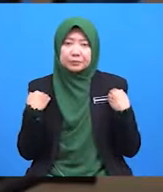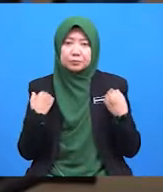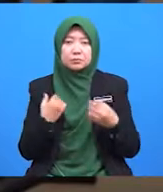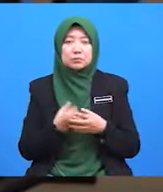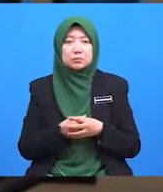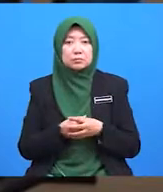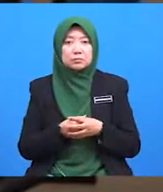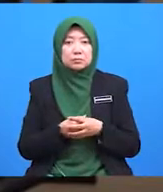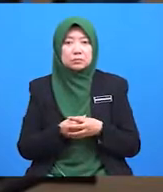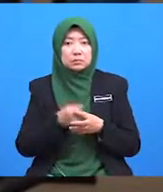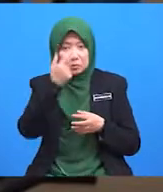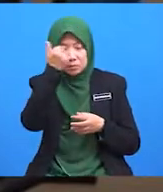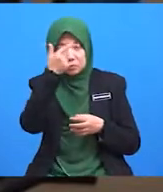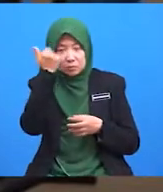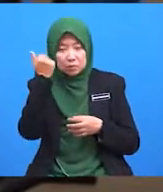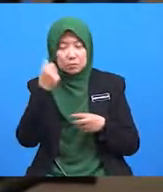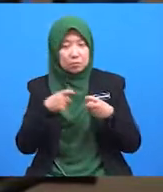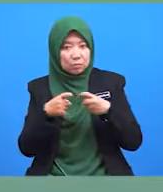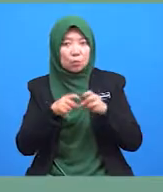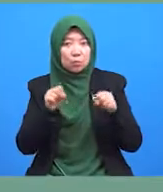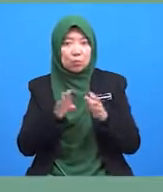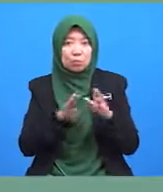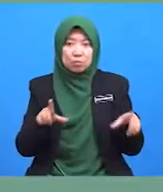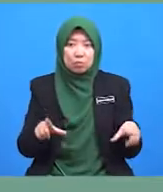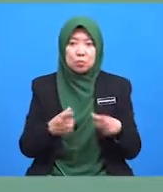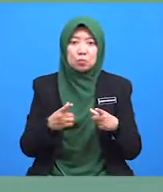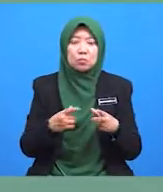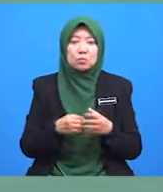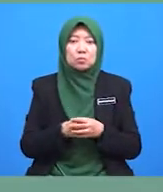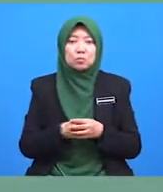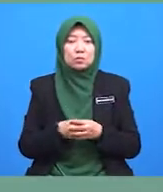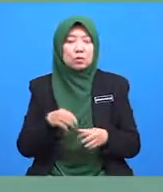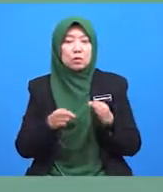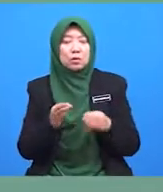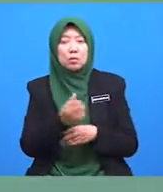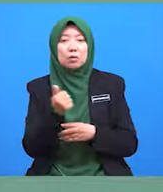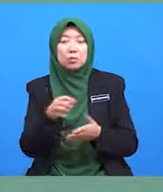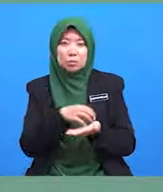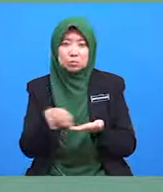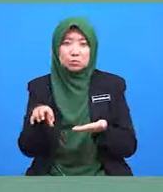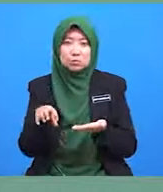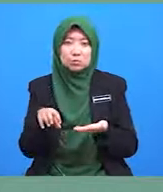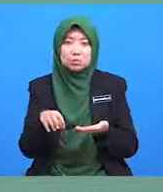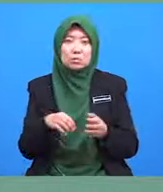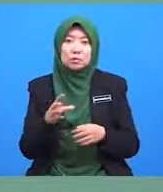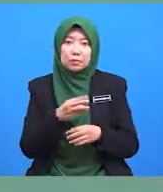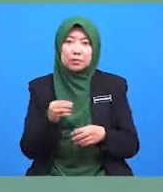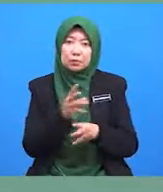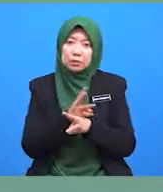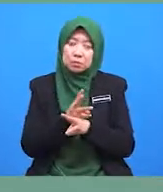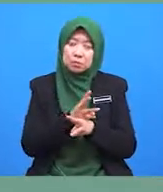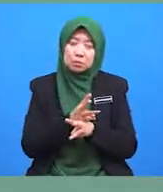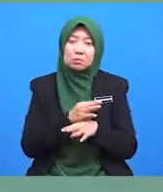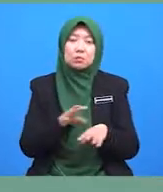punca bahaya renjatan boleh berlaku. Yang pertama, jika peralatan rosak dan kawalan